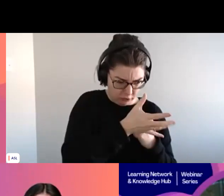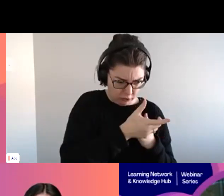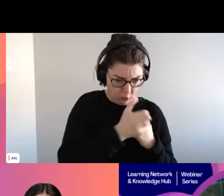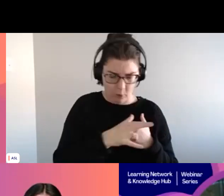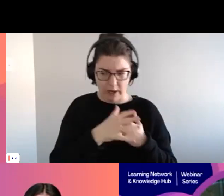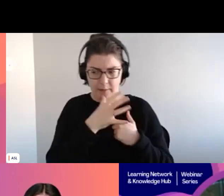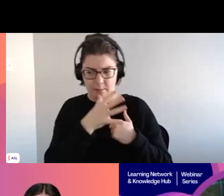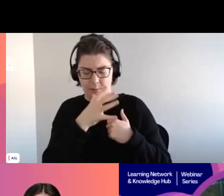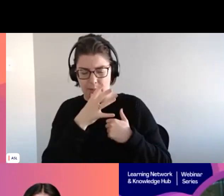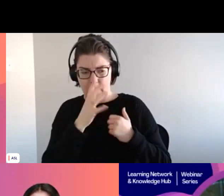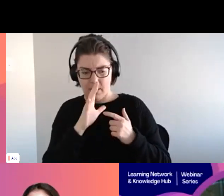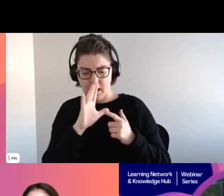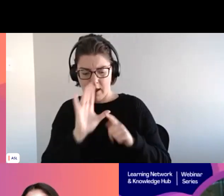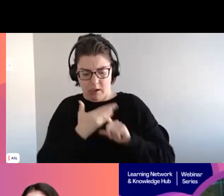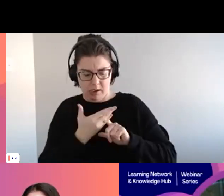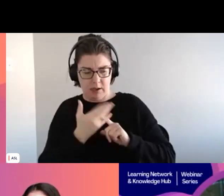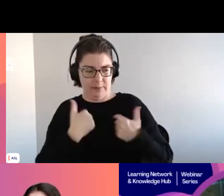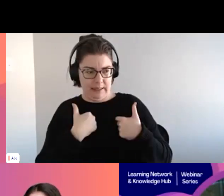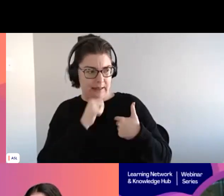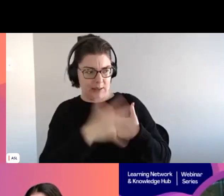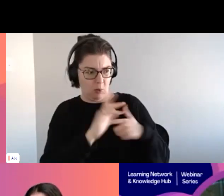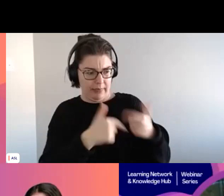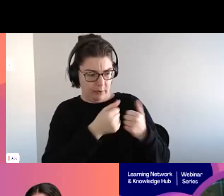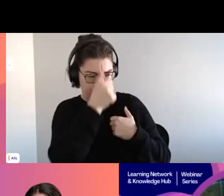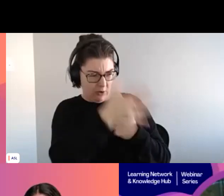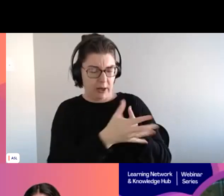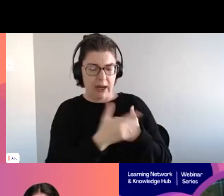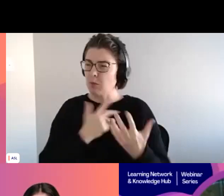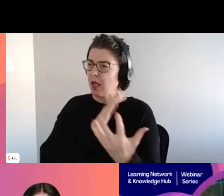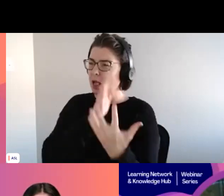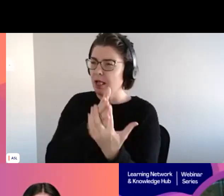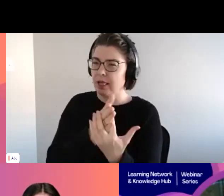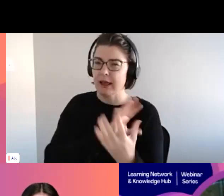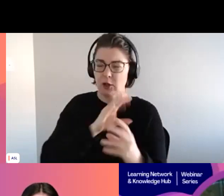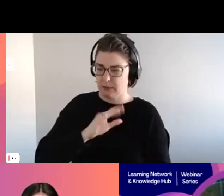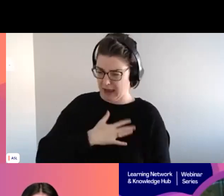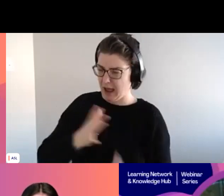pas vivre avec ma mère ou si c'est ma mère qui m'avait manipulé à cette fin